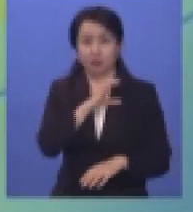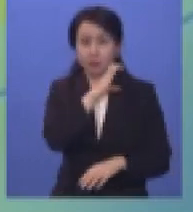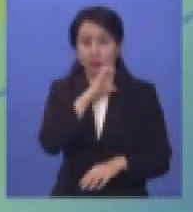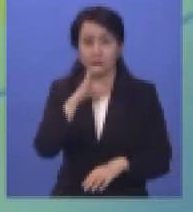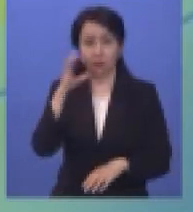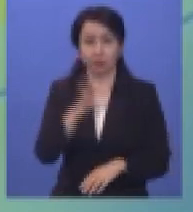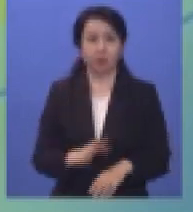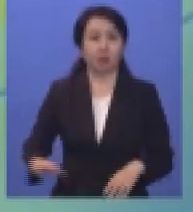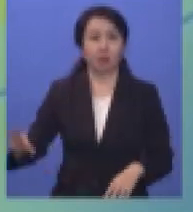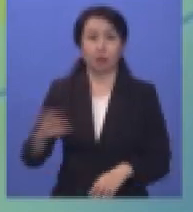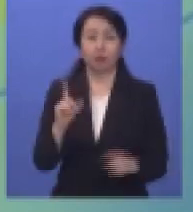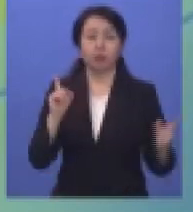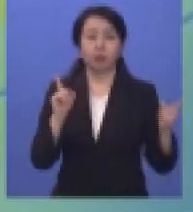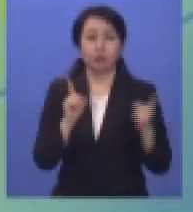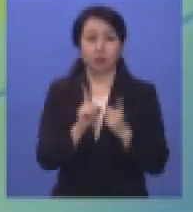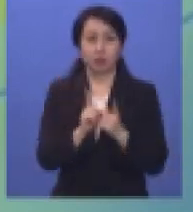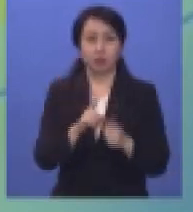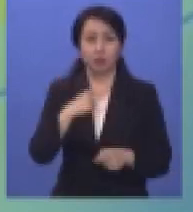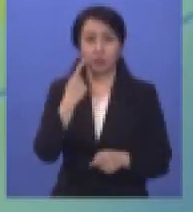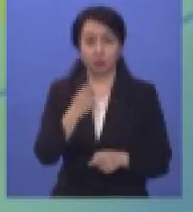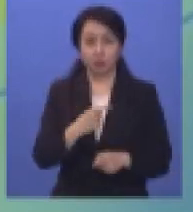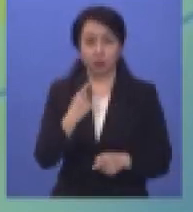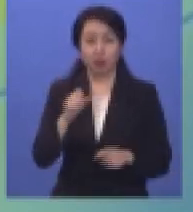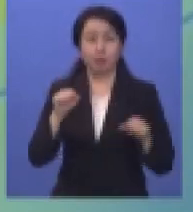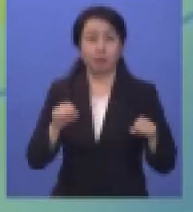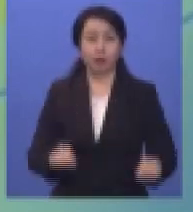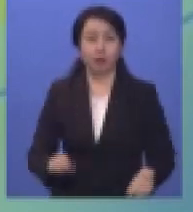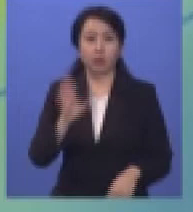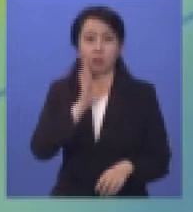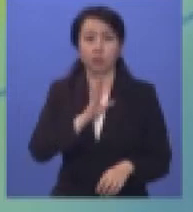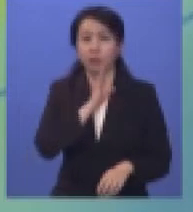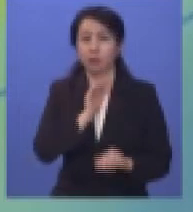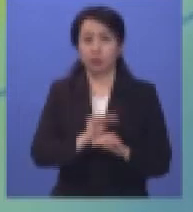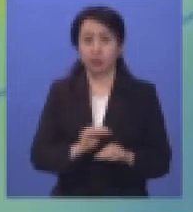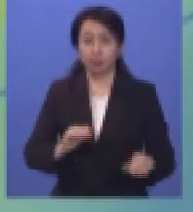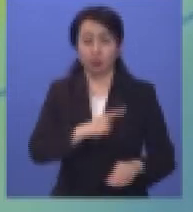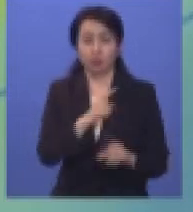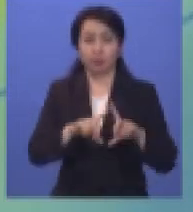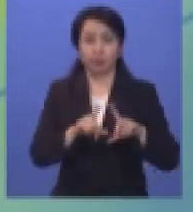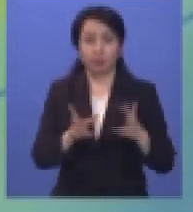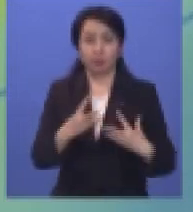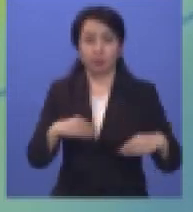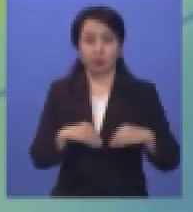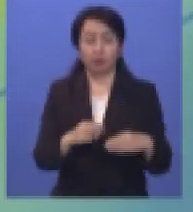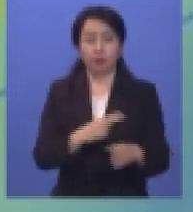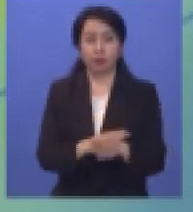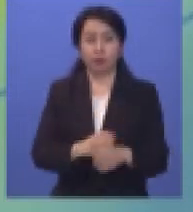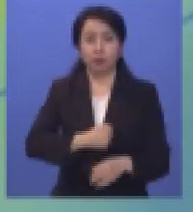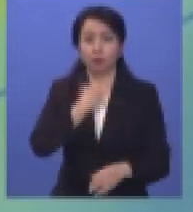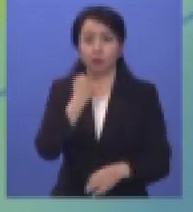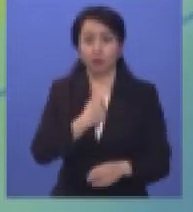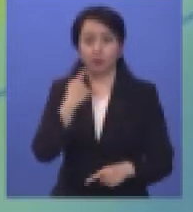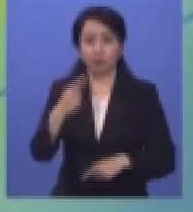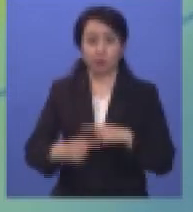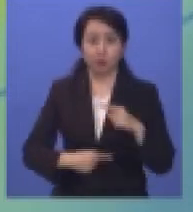Казахстана Северо-Казахстанской области. На встрече речь шла о правах женщин и детей, укреплении института семьи и